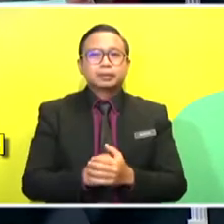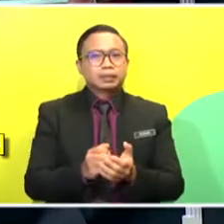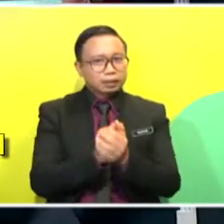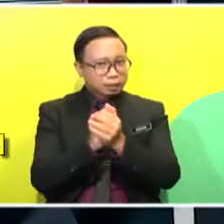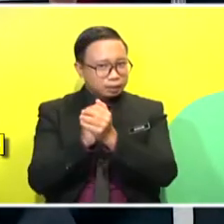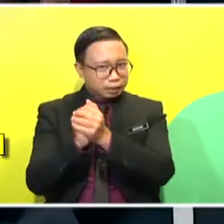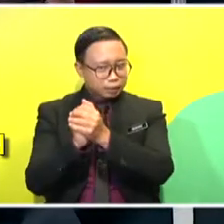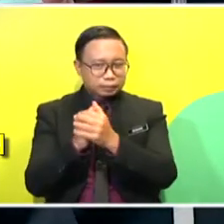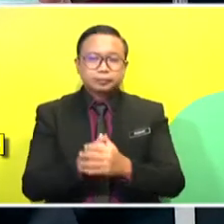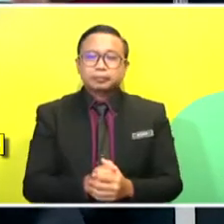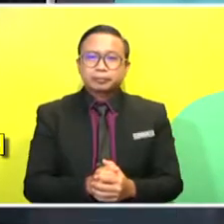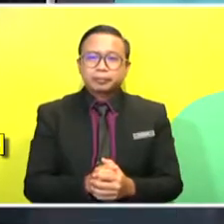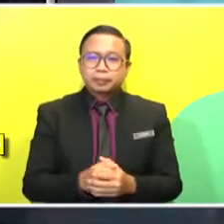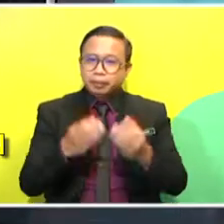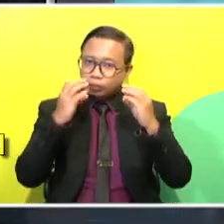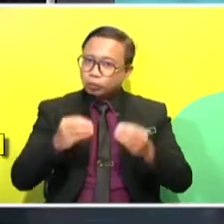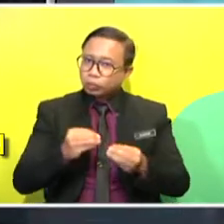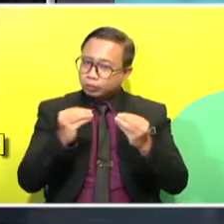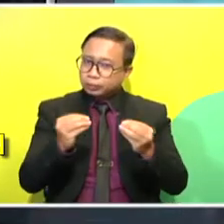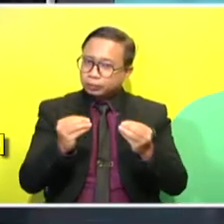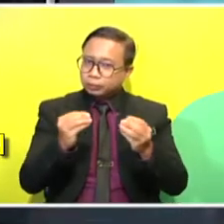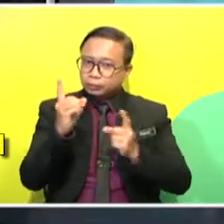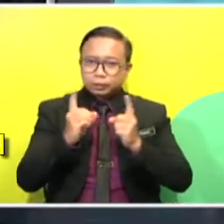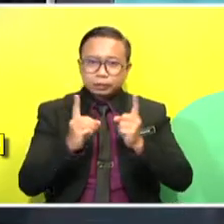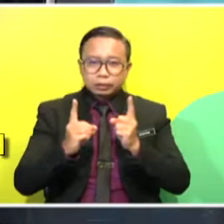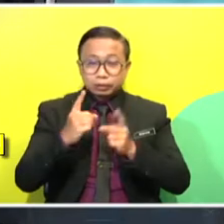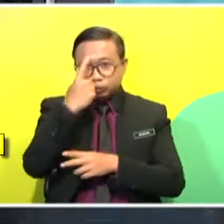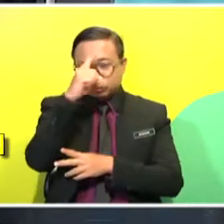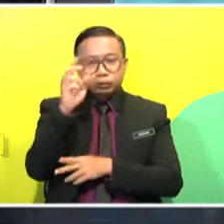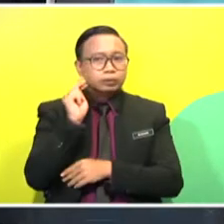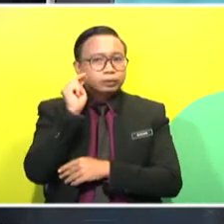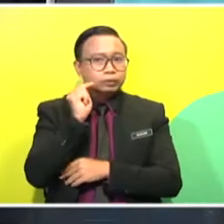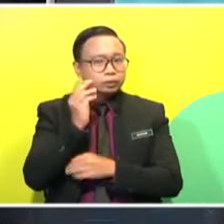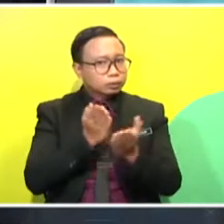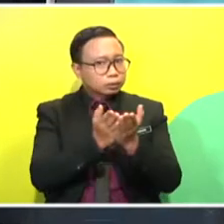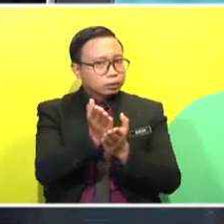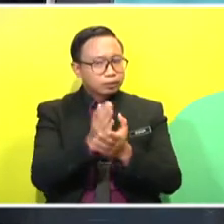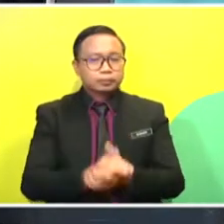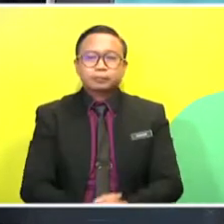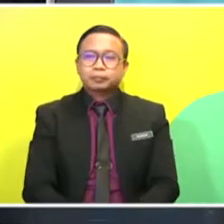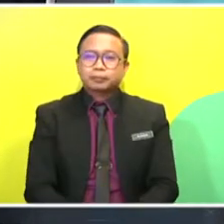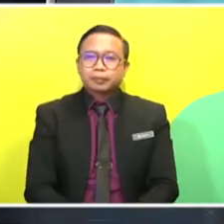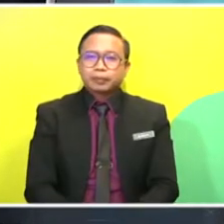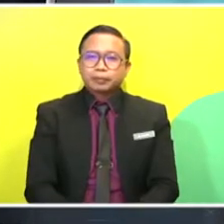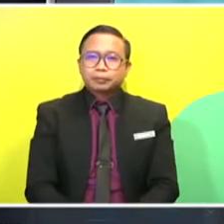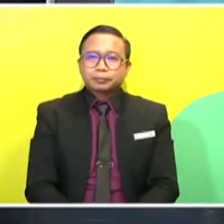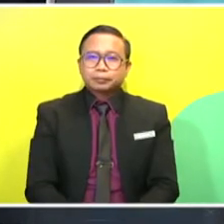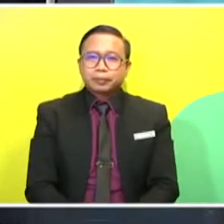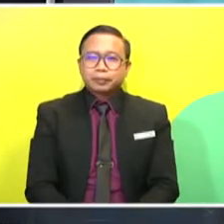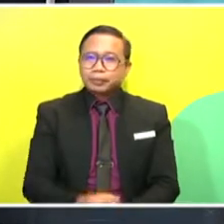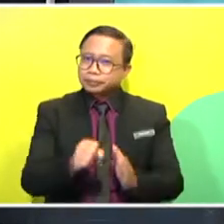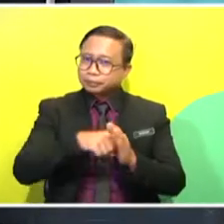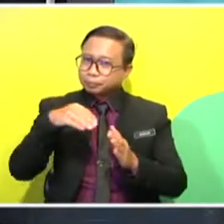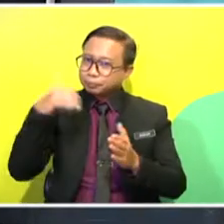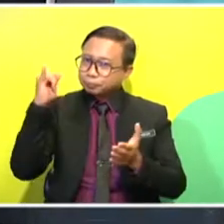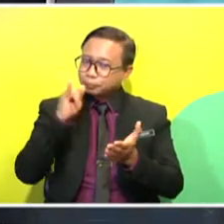Tahniah. Jadi cikgu bagi satu bintang untuk satu Anissa. Okey, teruskan Anissa. Saya akan letakkan di sini. Okey. Sebelum itu